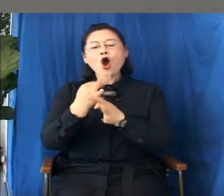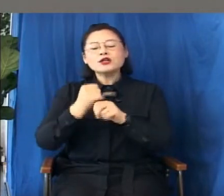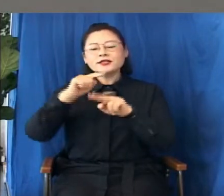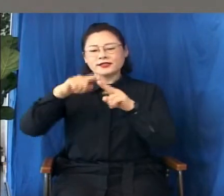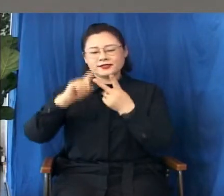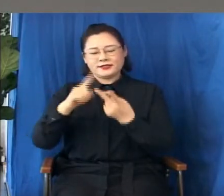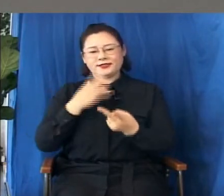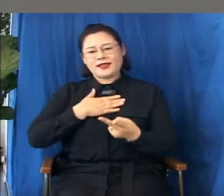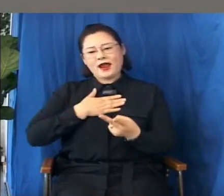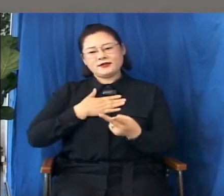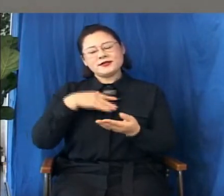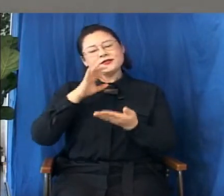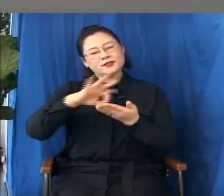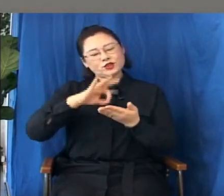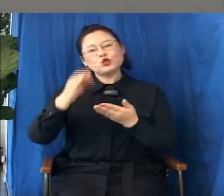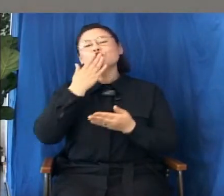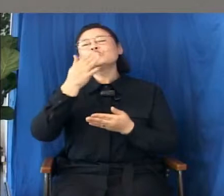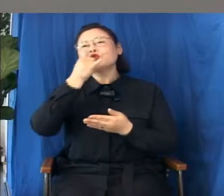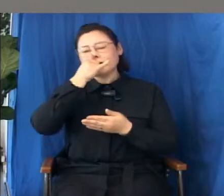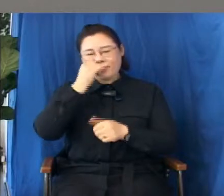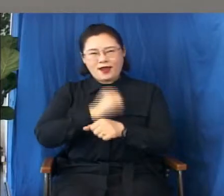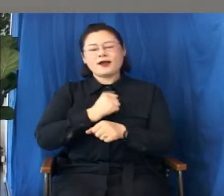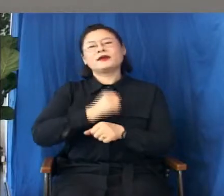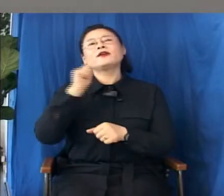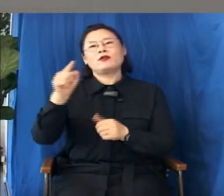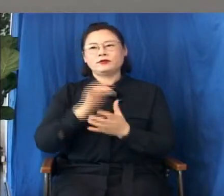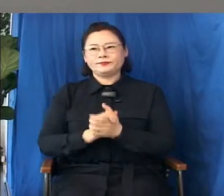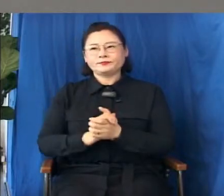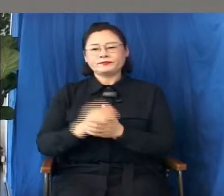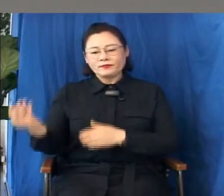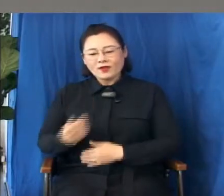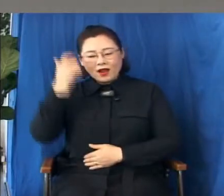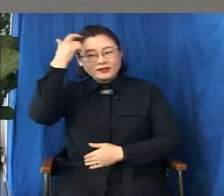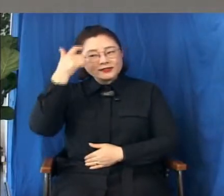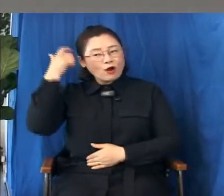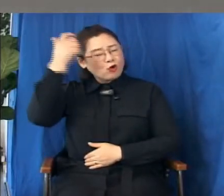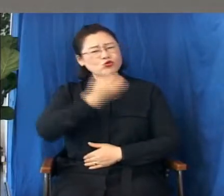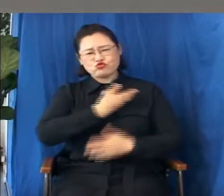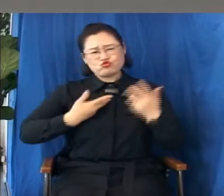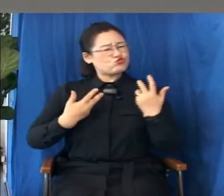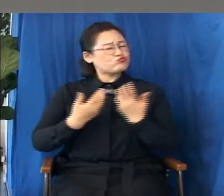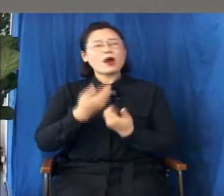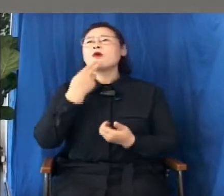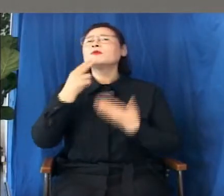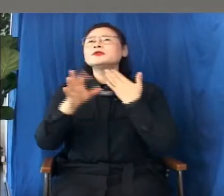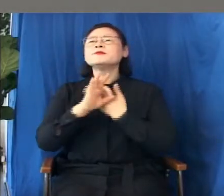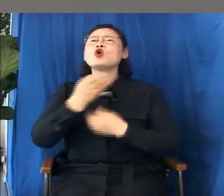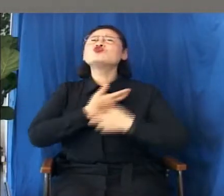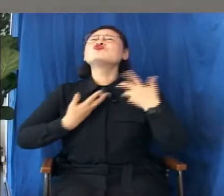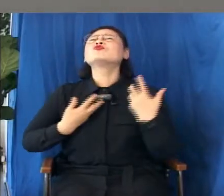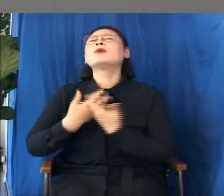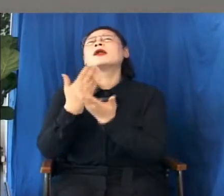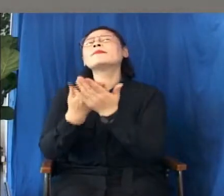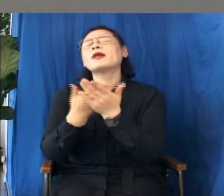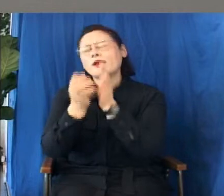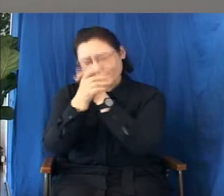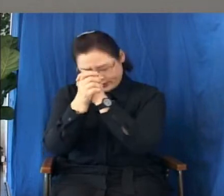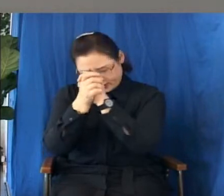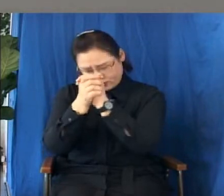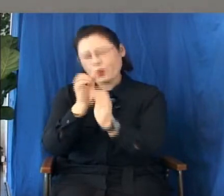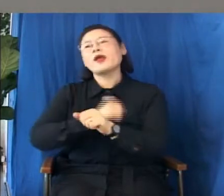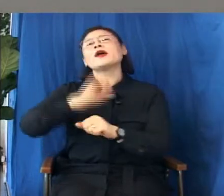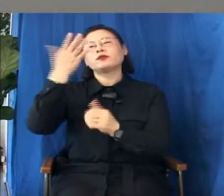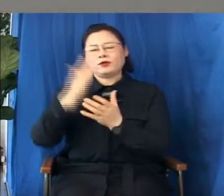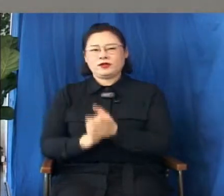존재인가? 성령이 충만하지 않다면 충만을 달라고 기도해야 될 줄로 믿습니다. 오늘 교훈을 좀